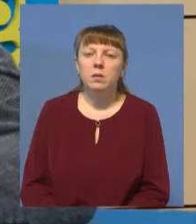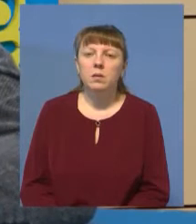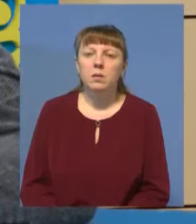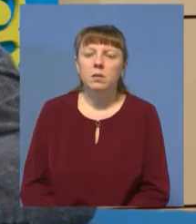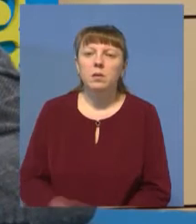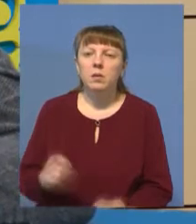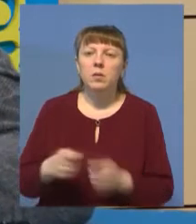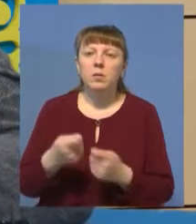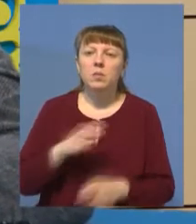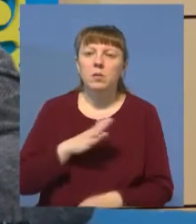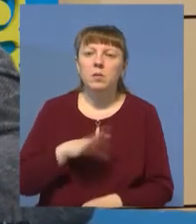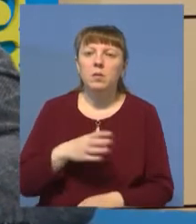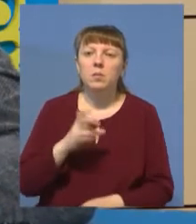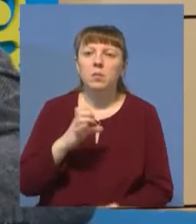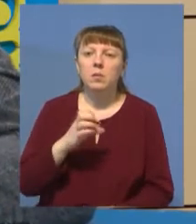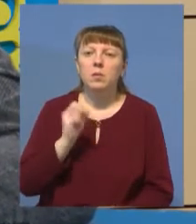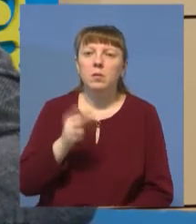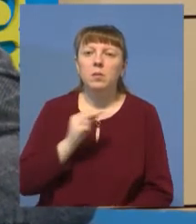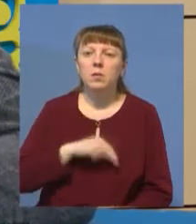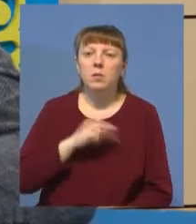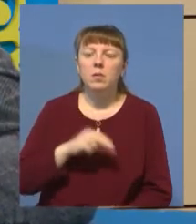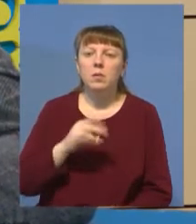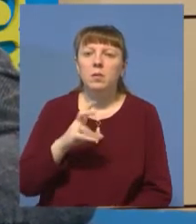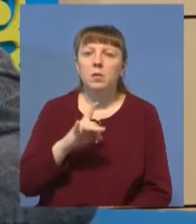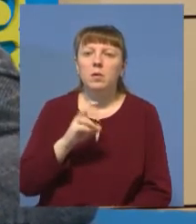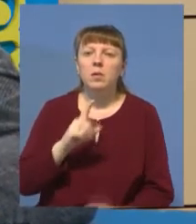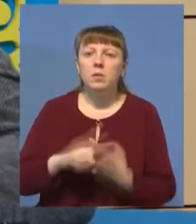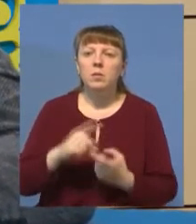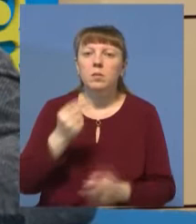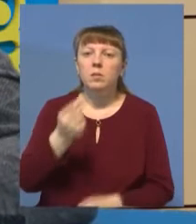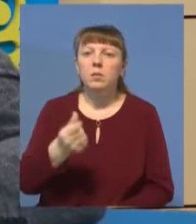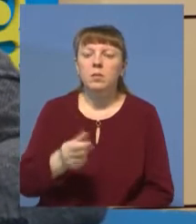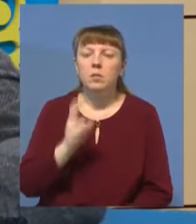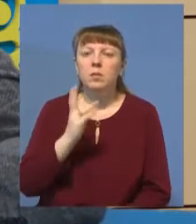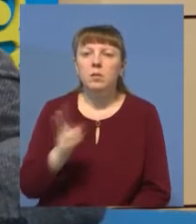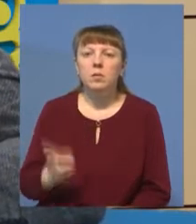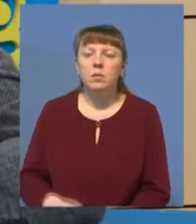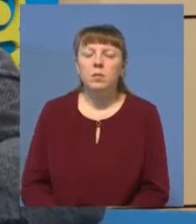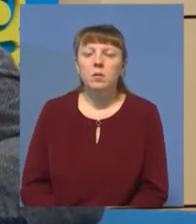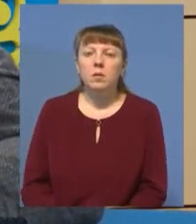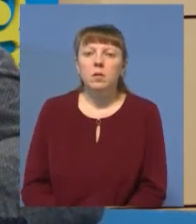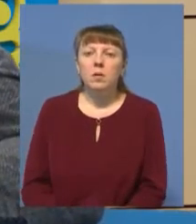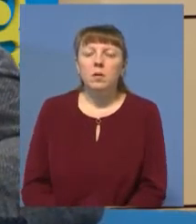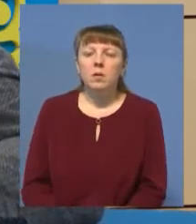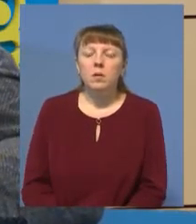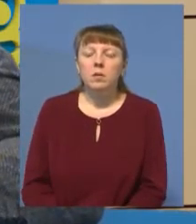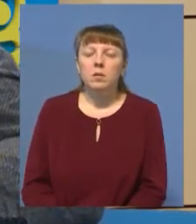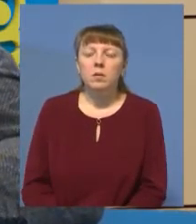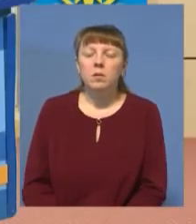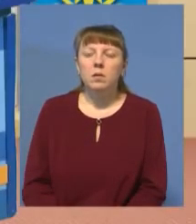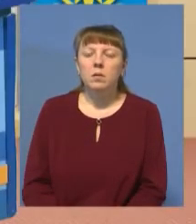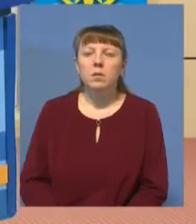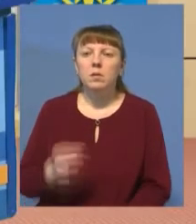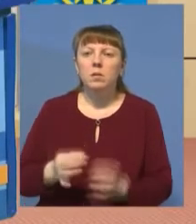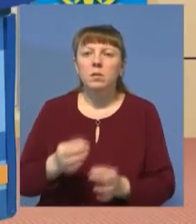нарушение. Вот как работает процесс экспертизы? От чего это зависит? От кого? Кто оплачивает? Ну и так далее. Ну, в ходе судебного заседания, если действительно